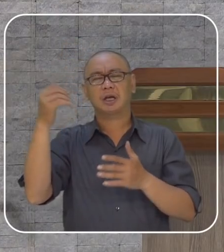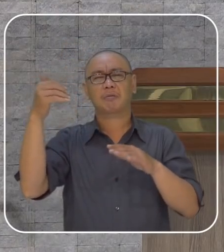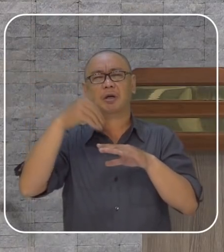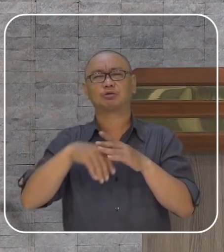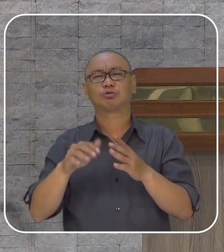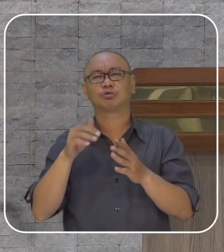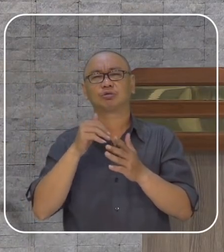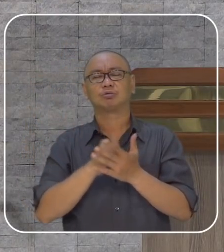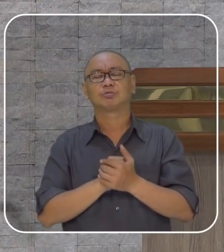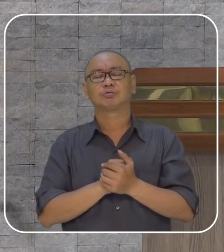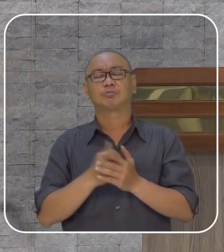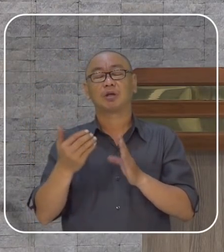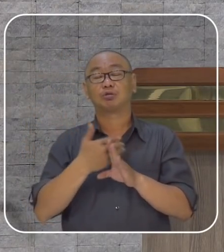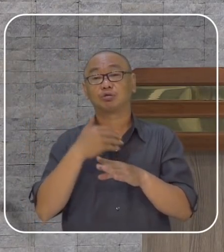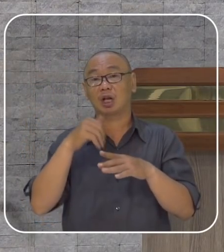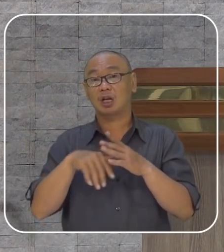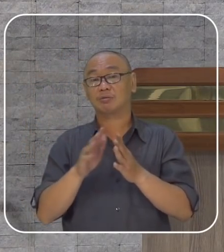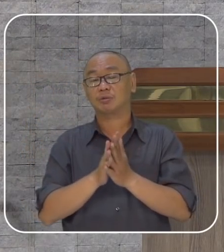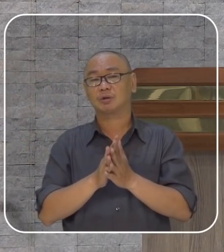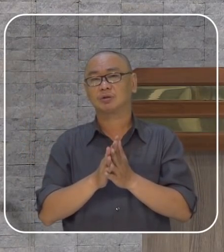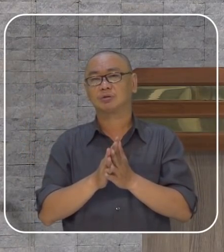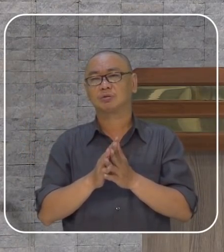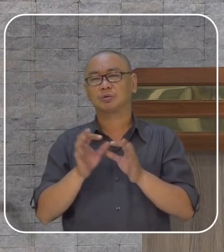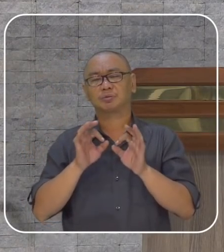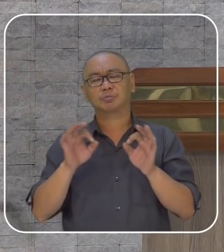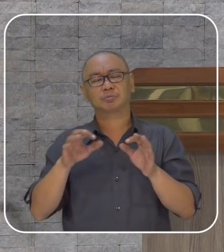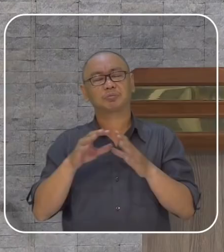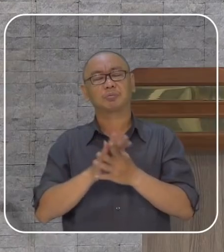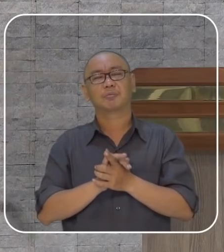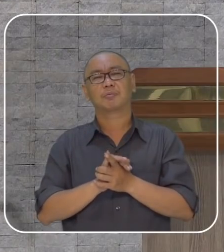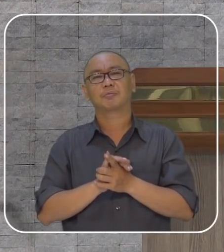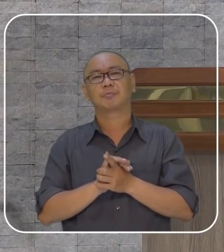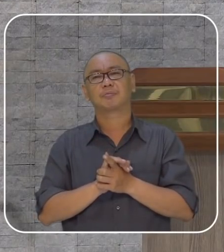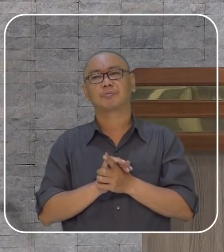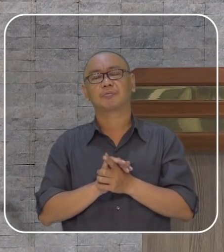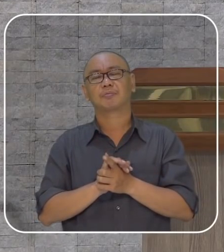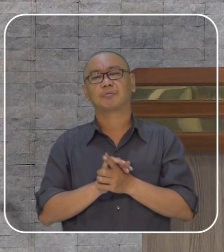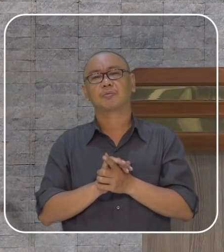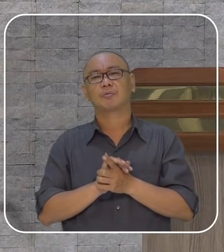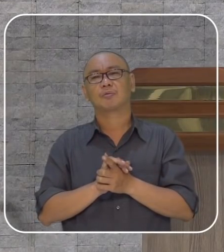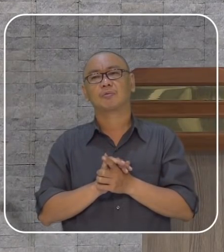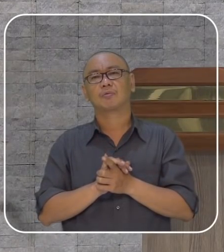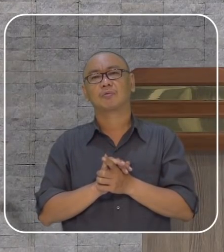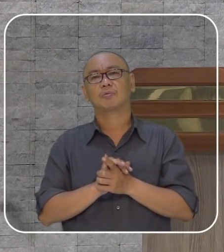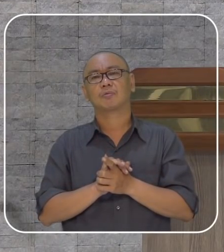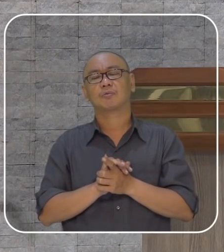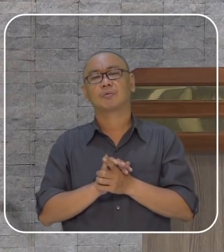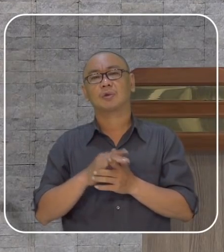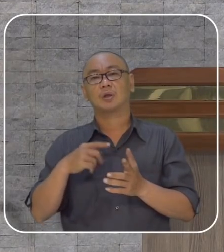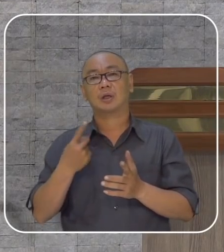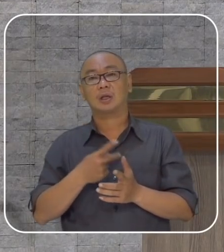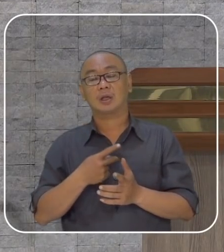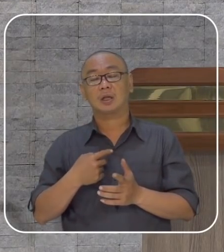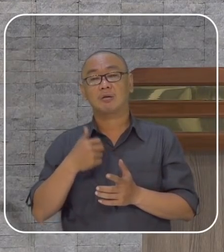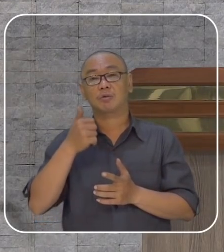kesucian. Nah, terpaksa uang Romawi itu harus ditukarkan, saudara. Dan kita bisa melihat